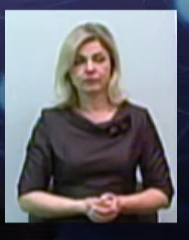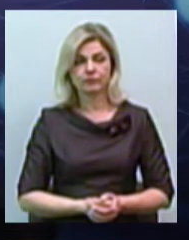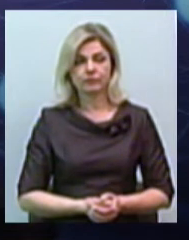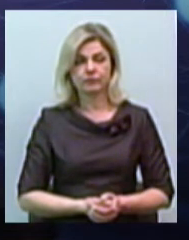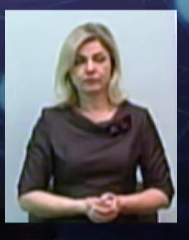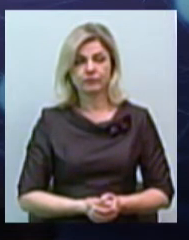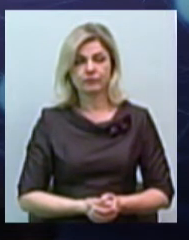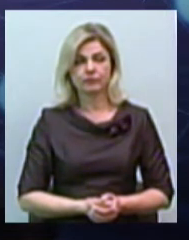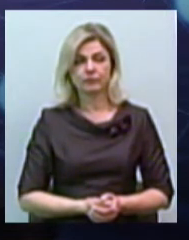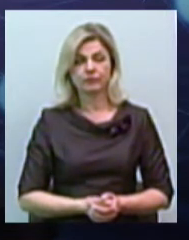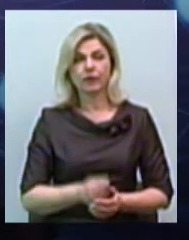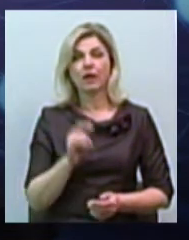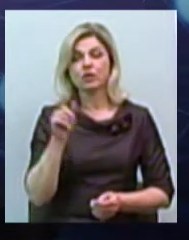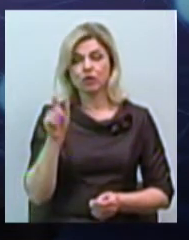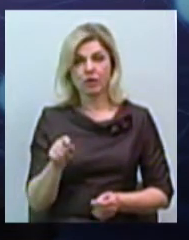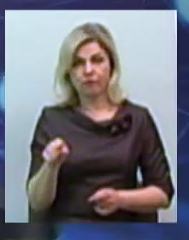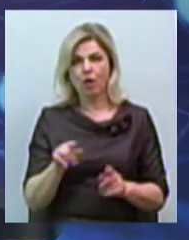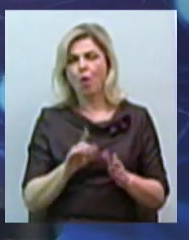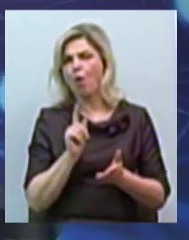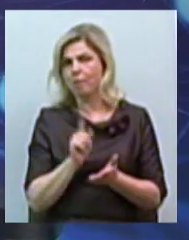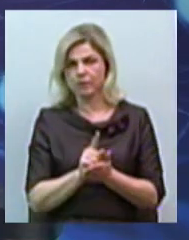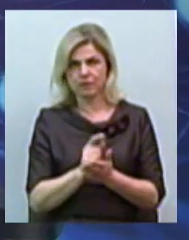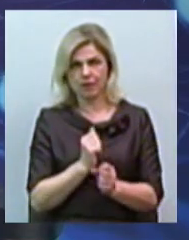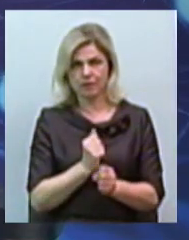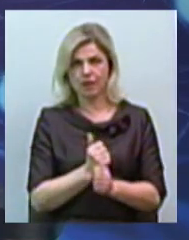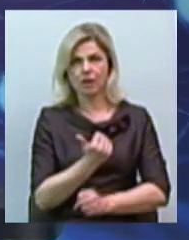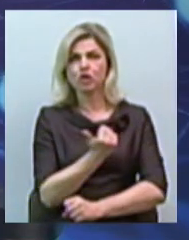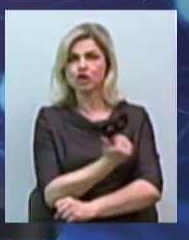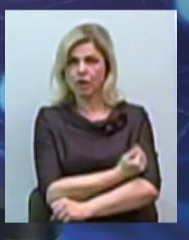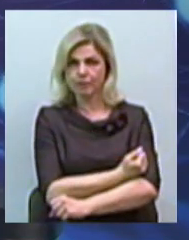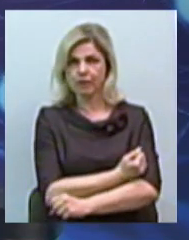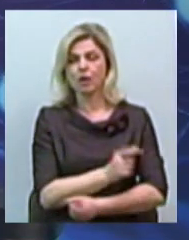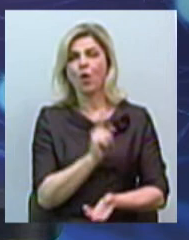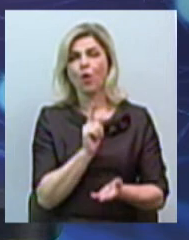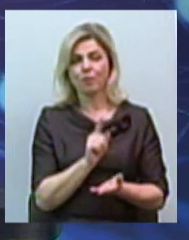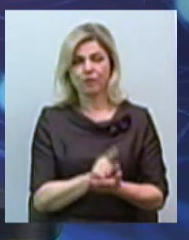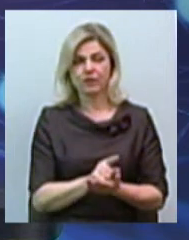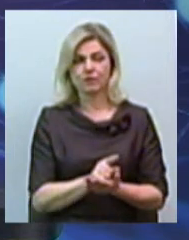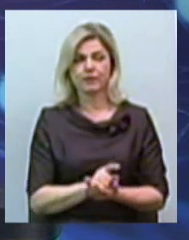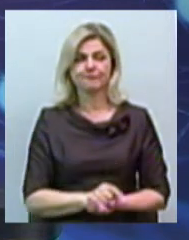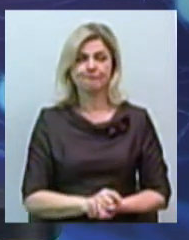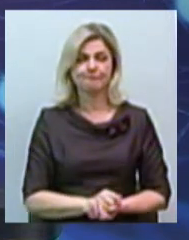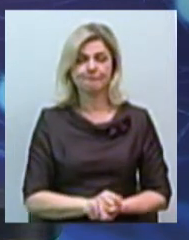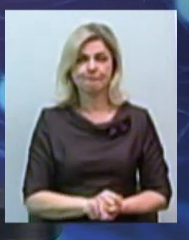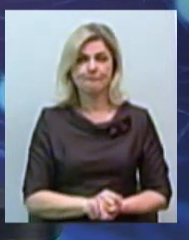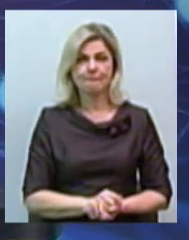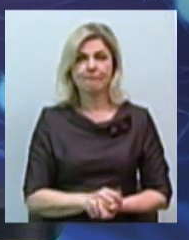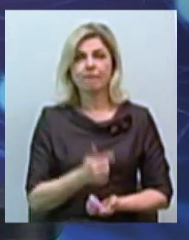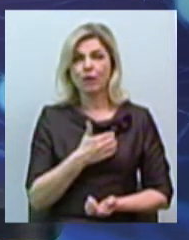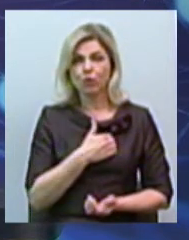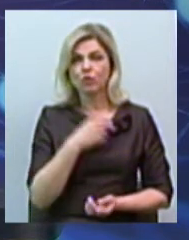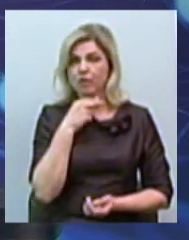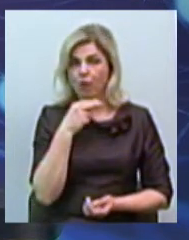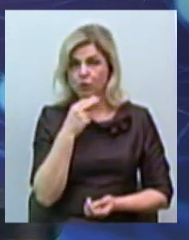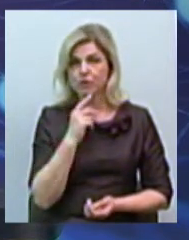пропонується і обов'язково робиться щеплення антирабічне. Обов'язково. Але я хочу наголосити